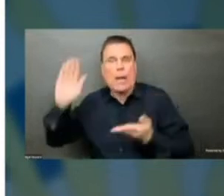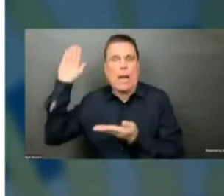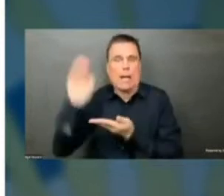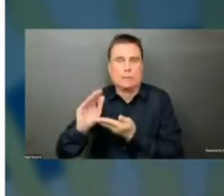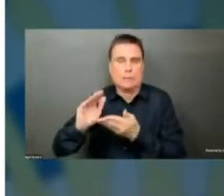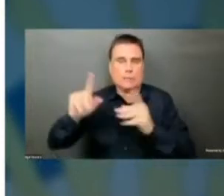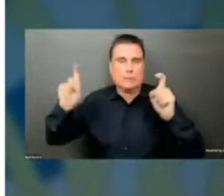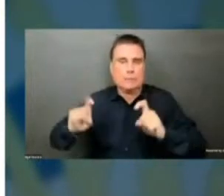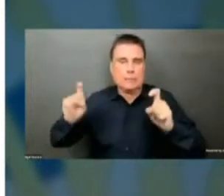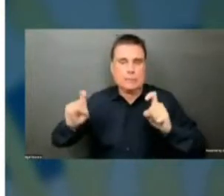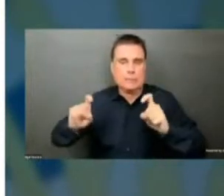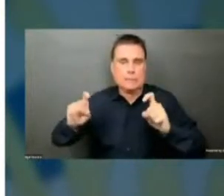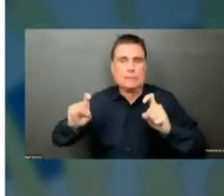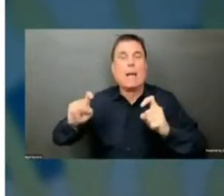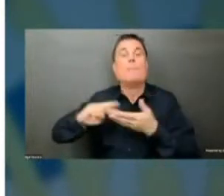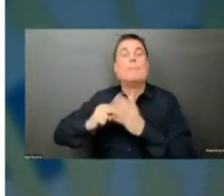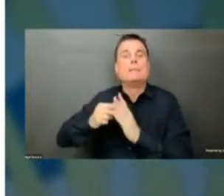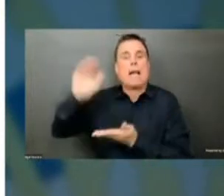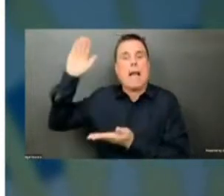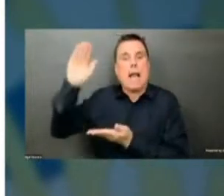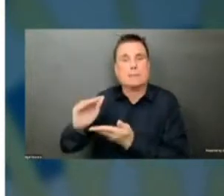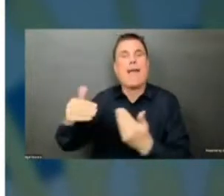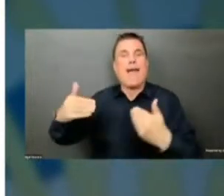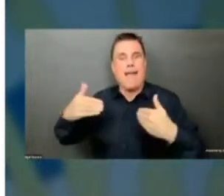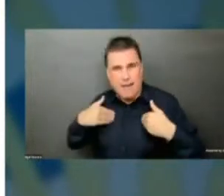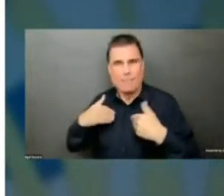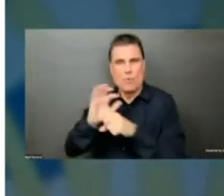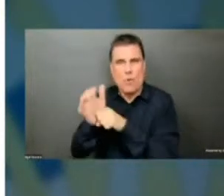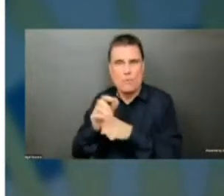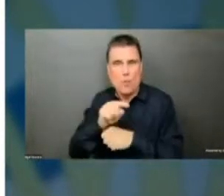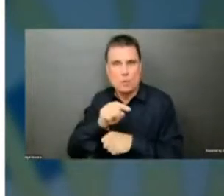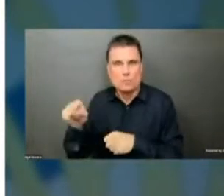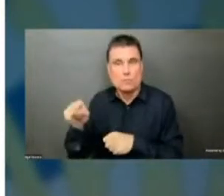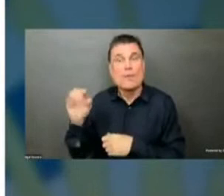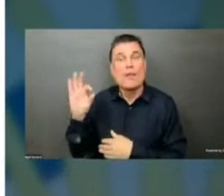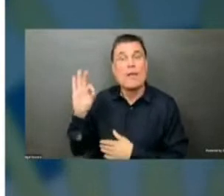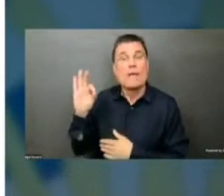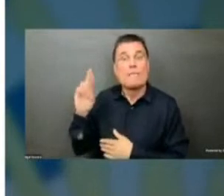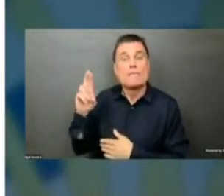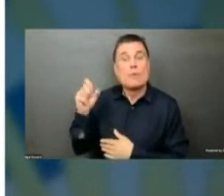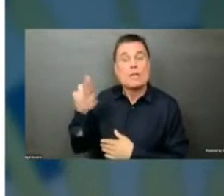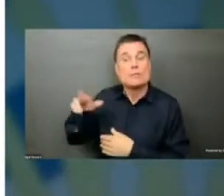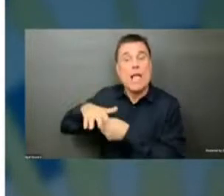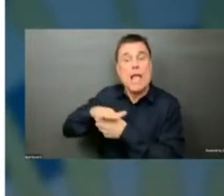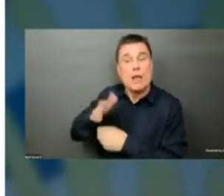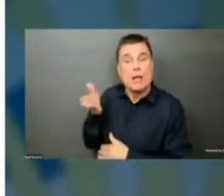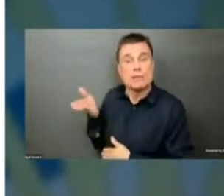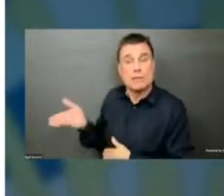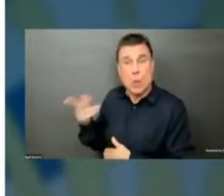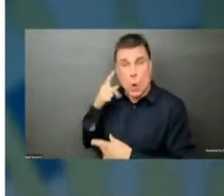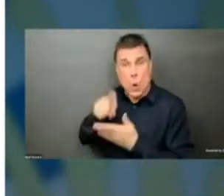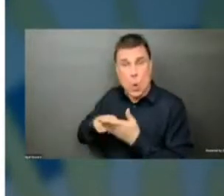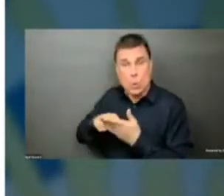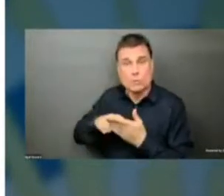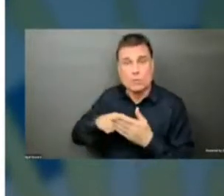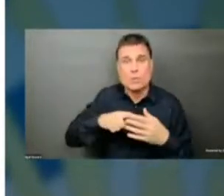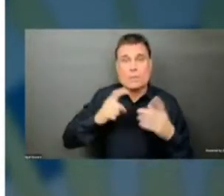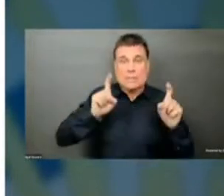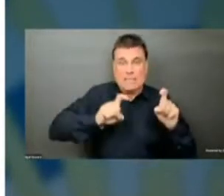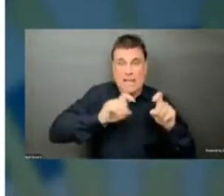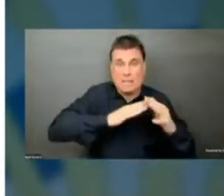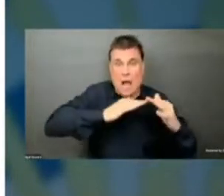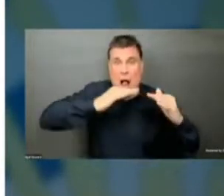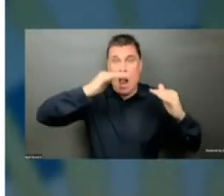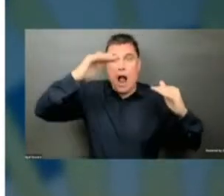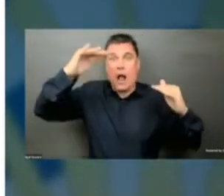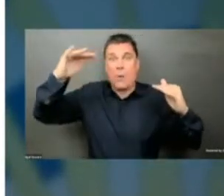Health， 大家 region. 都可以看 It 到，他 has 说这 been 个是也是可以欣慰的 lowering 看 and 到。 finally coming down again in 那么 interior health 北部 and 卫生局 Vancouver coastal 北部卫生 with a 局